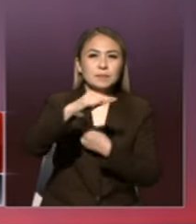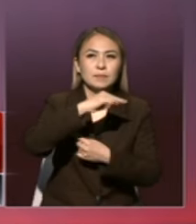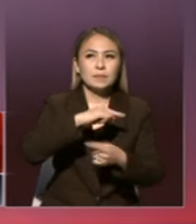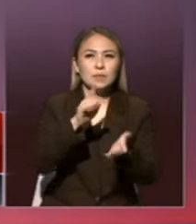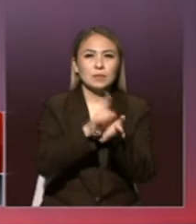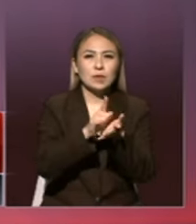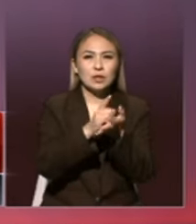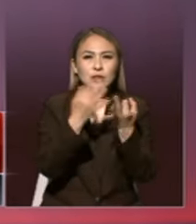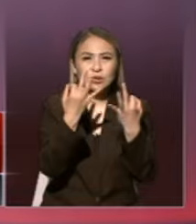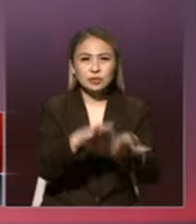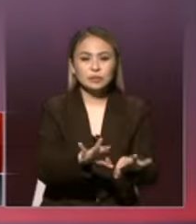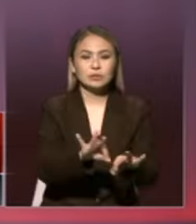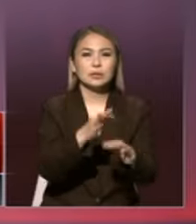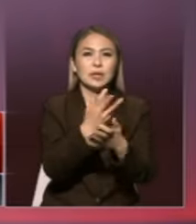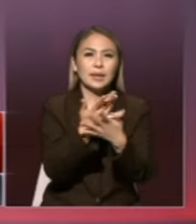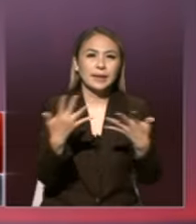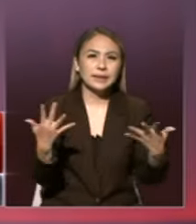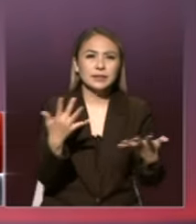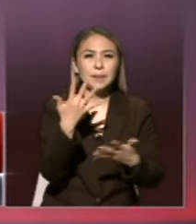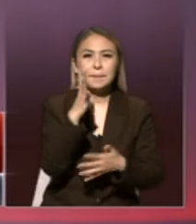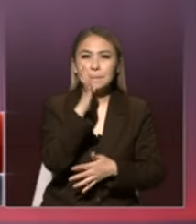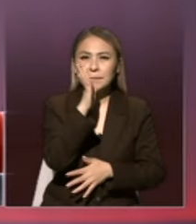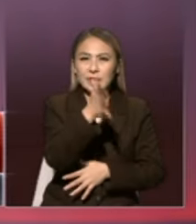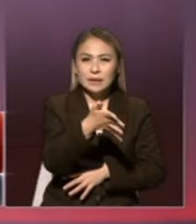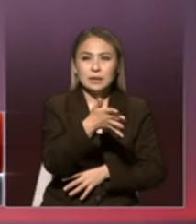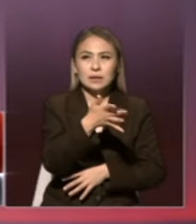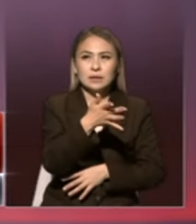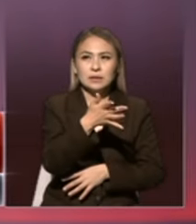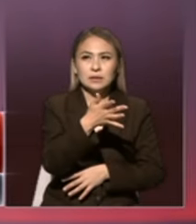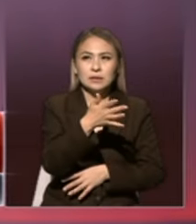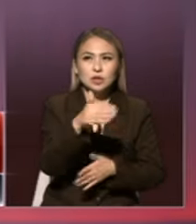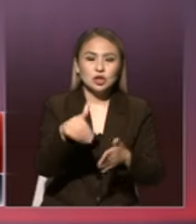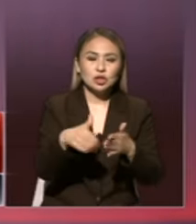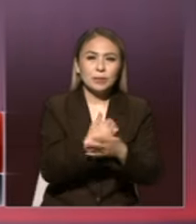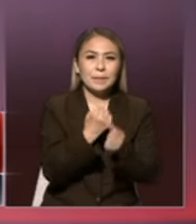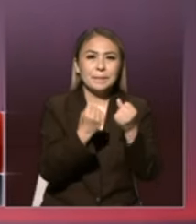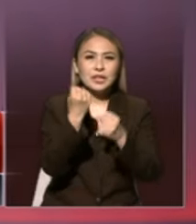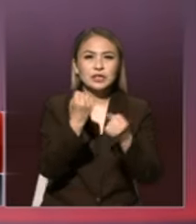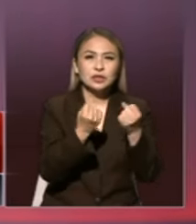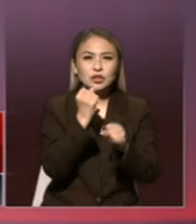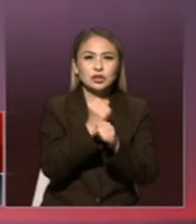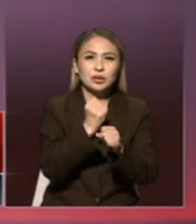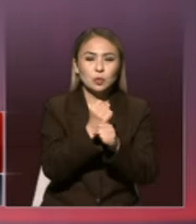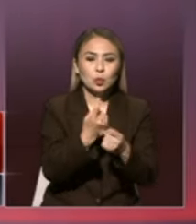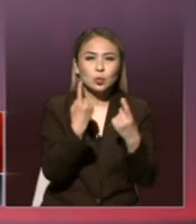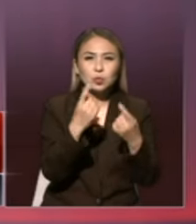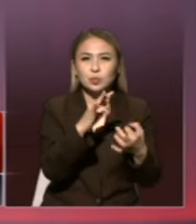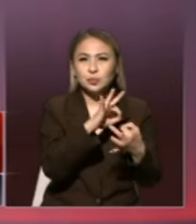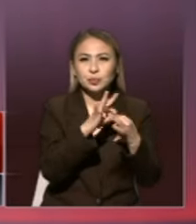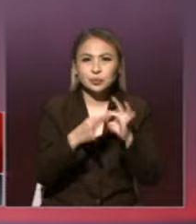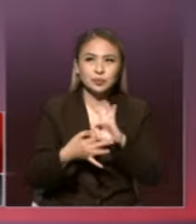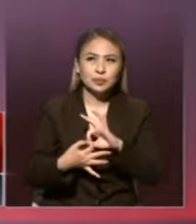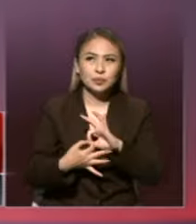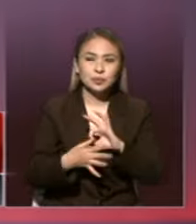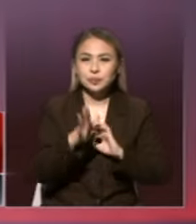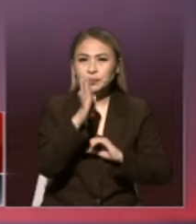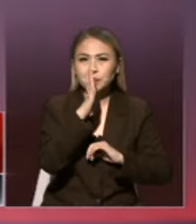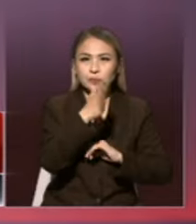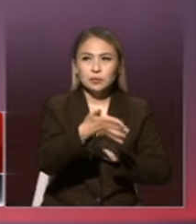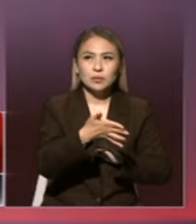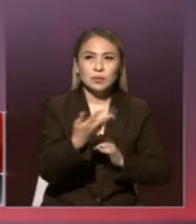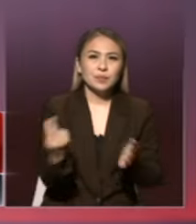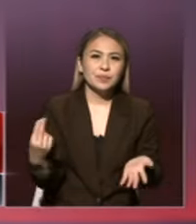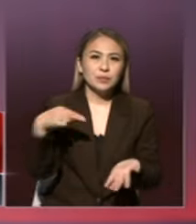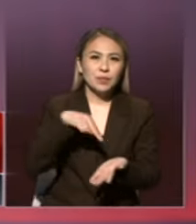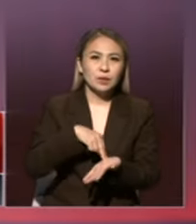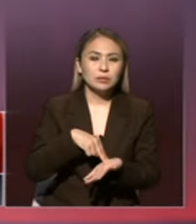босатты, басқасы тағысы. 5 жыл ішінде жалпы мына машина жасау саласы деген ол күрделі сала, күрделі сала. Әрине, әрине. 5 жыл ішінде аяқтан тұрып